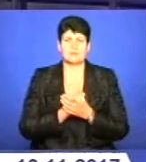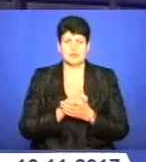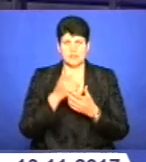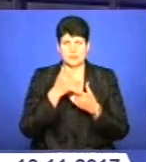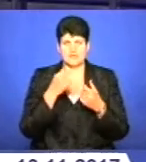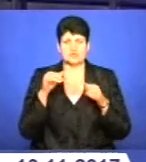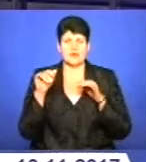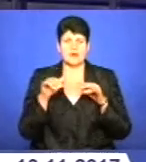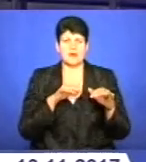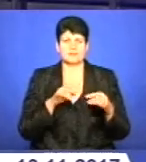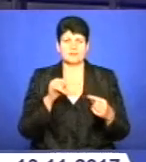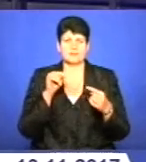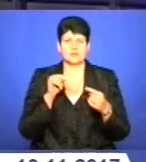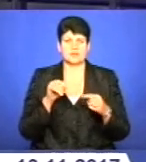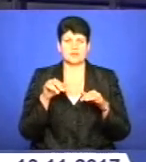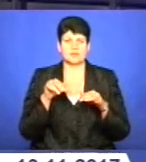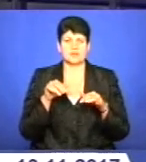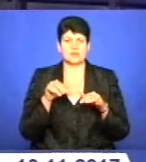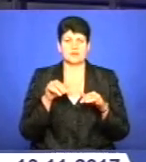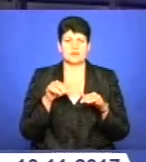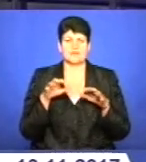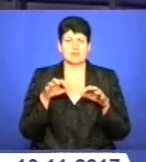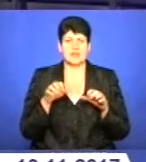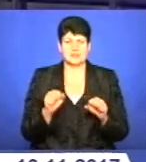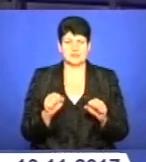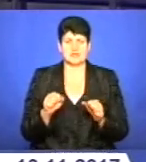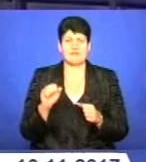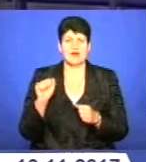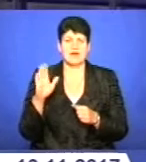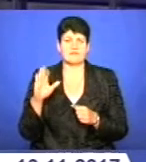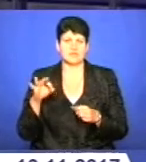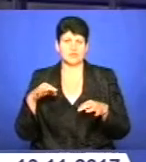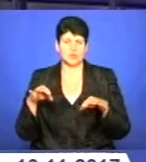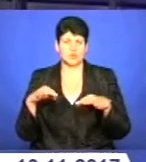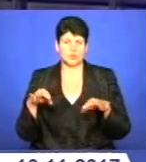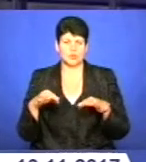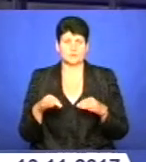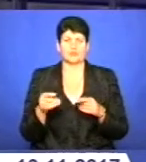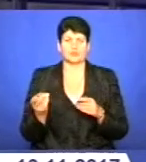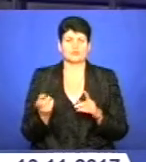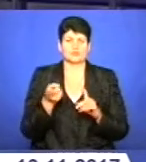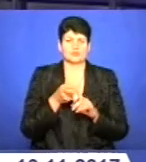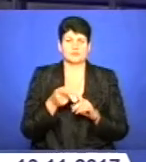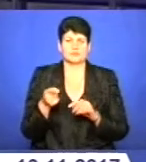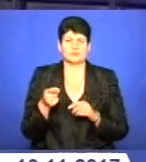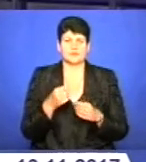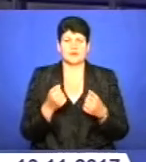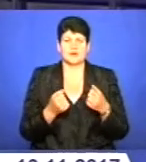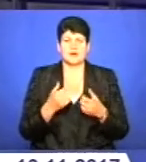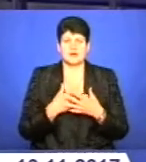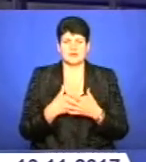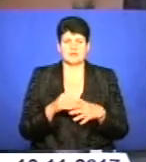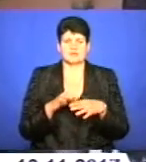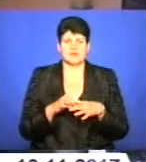попереджувальна акція протидії власників авто та представників автоєвросили. До неї долучились і тернопільські активісти, які провели